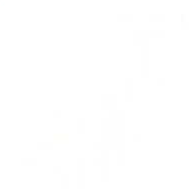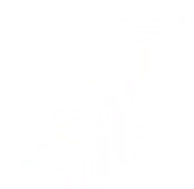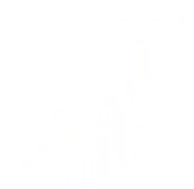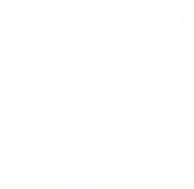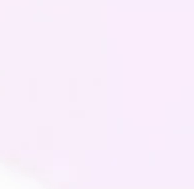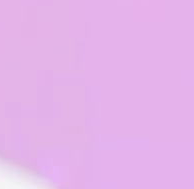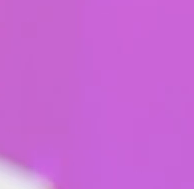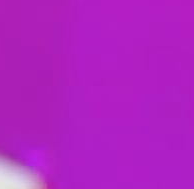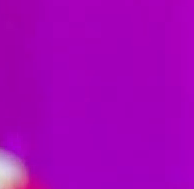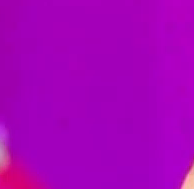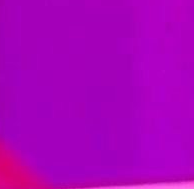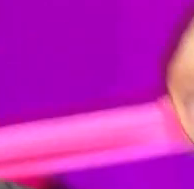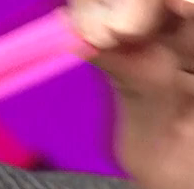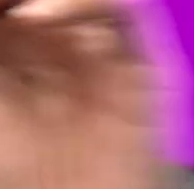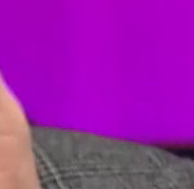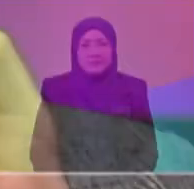KPM.